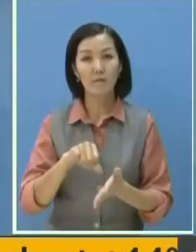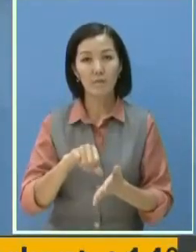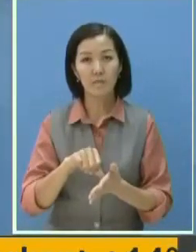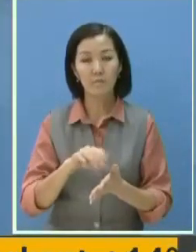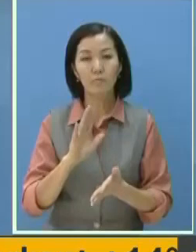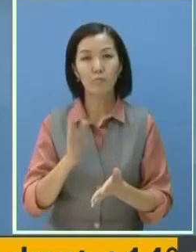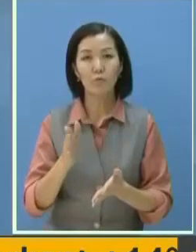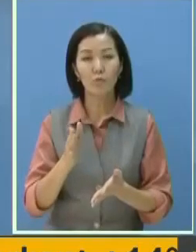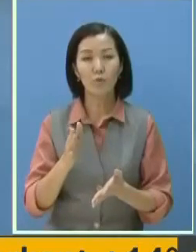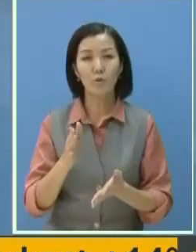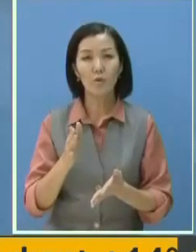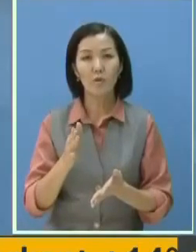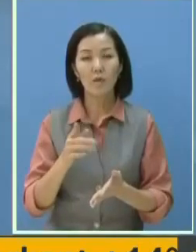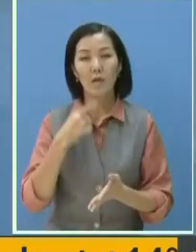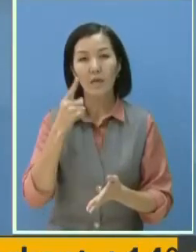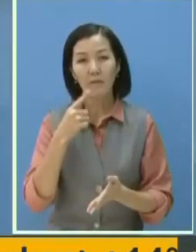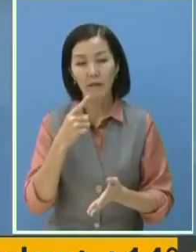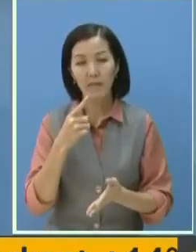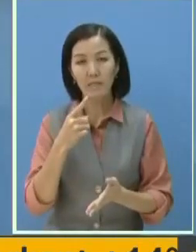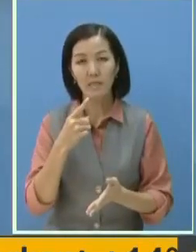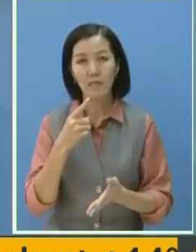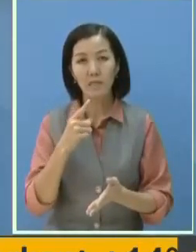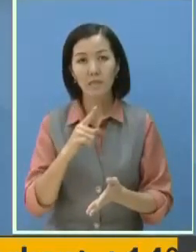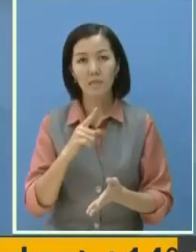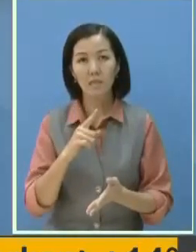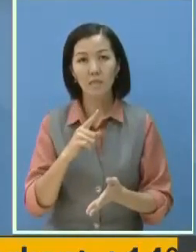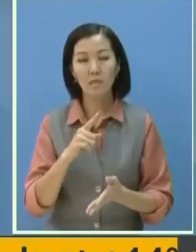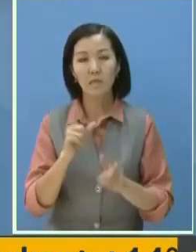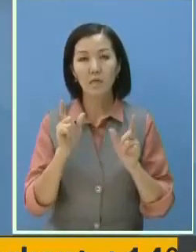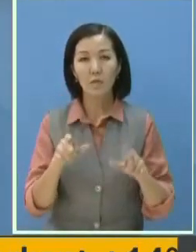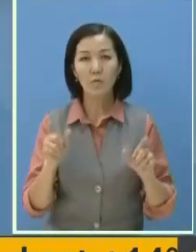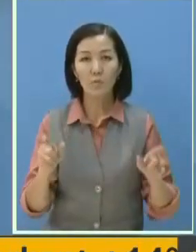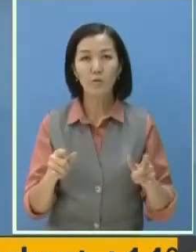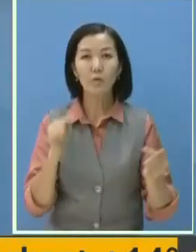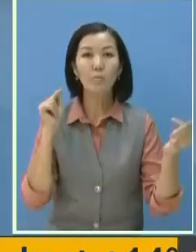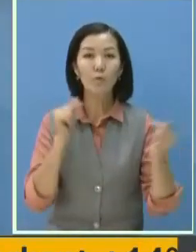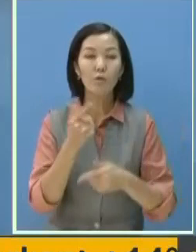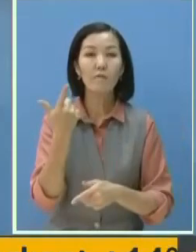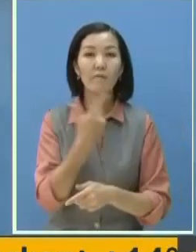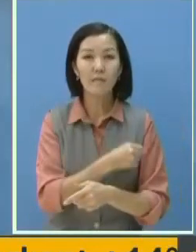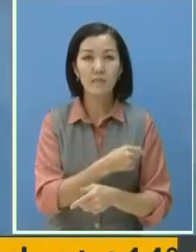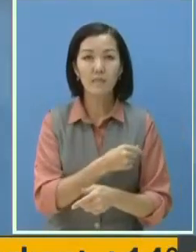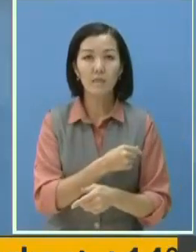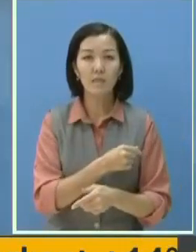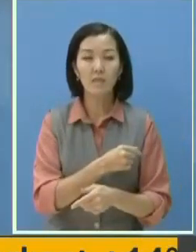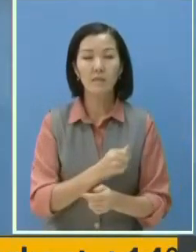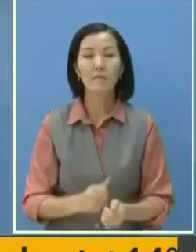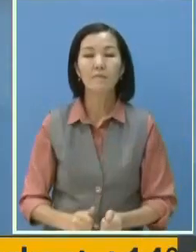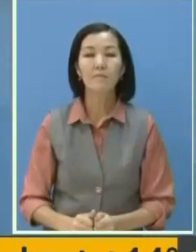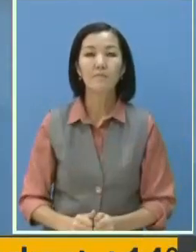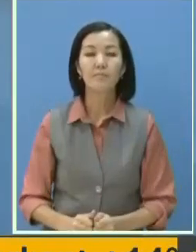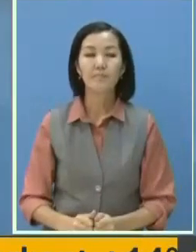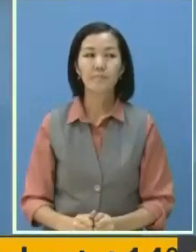антиваксера. То есть я буду говорить о том, о чем сегодня говорят те люди, которые против вакцины, и как они это мотивируют.